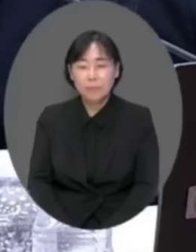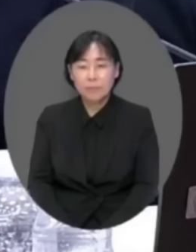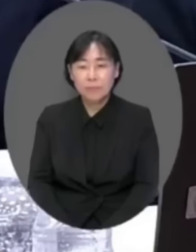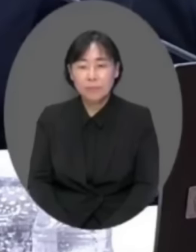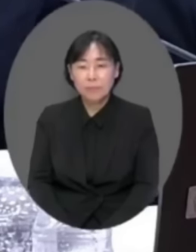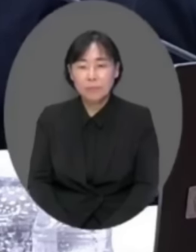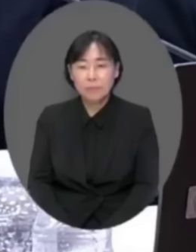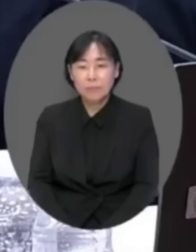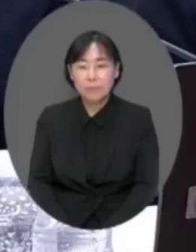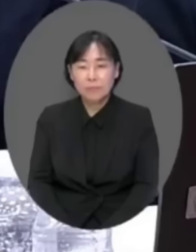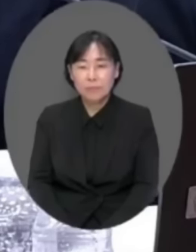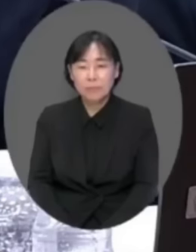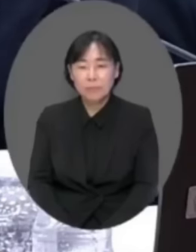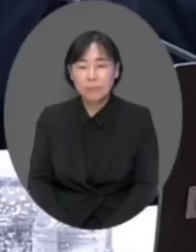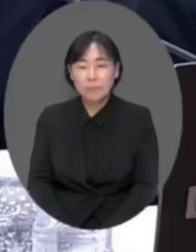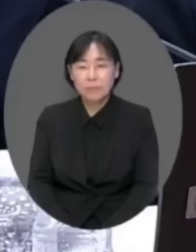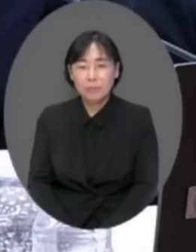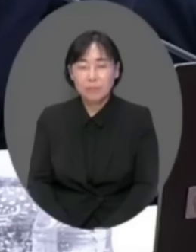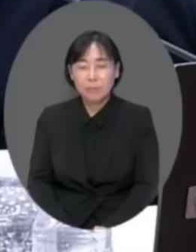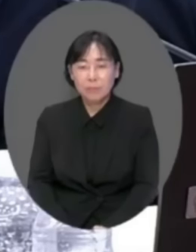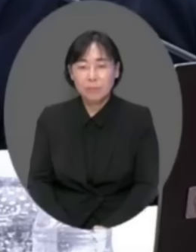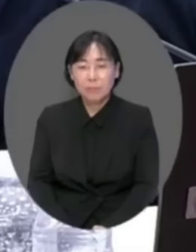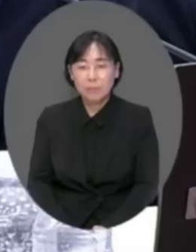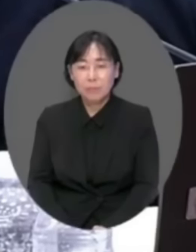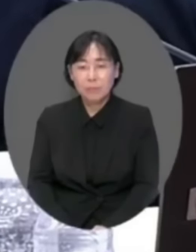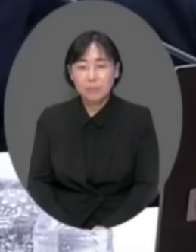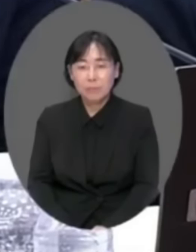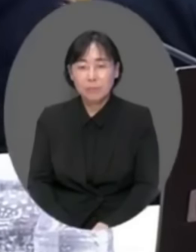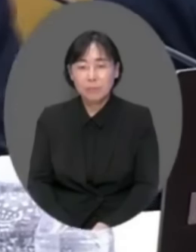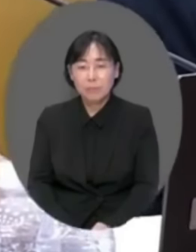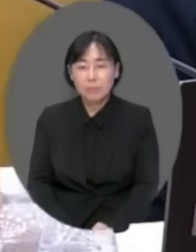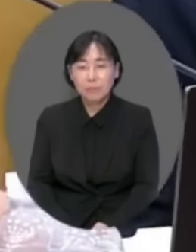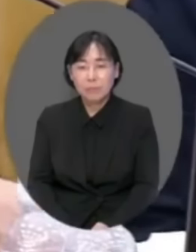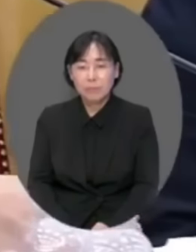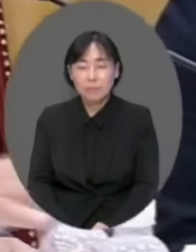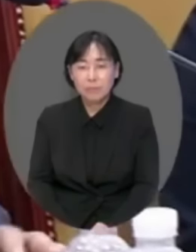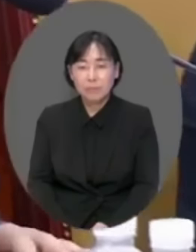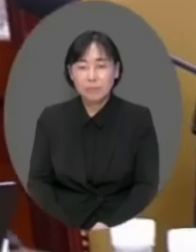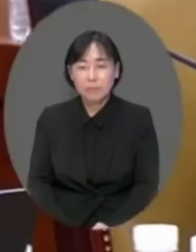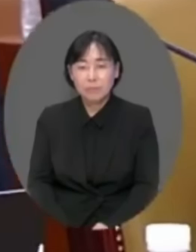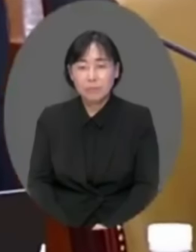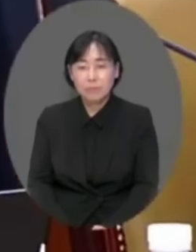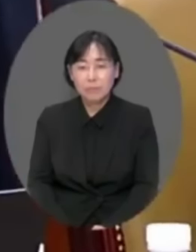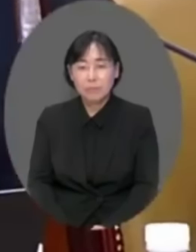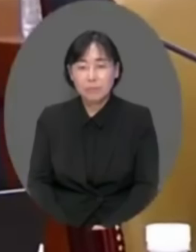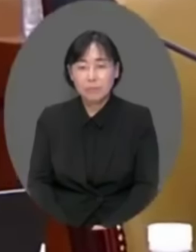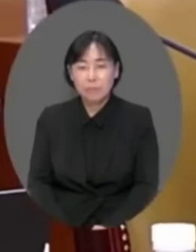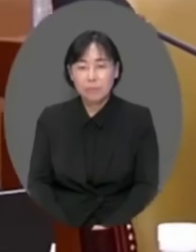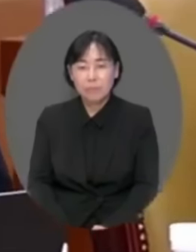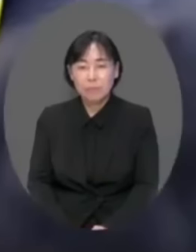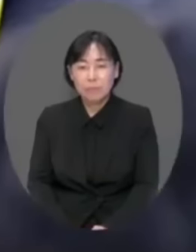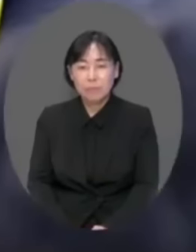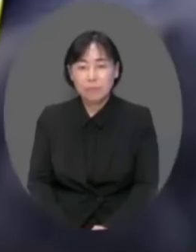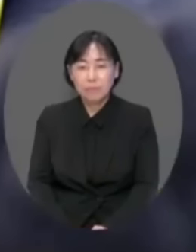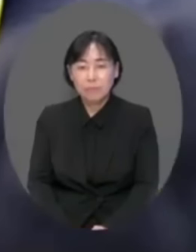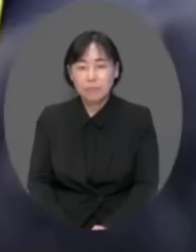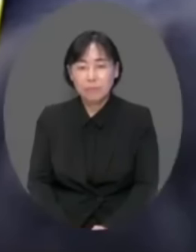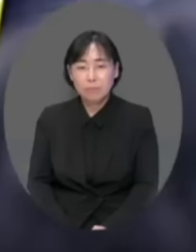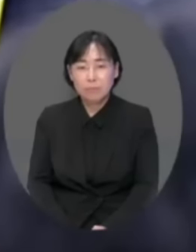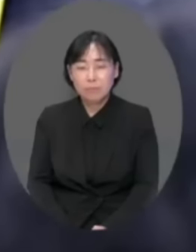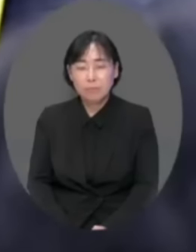자세히 그 절차가 그렇게 돼 있어요 아니 그렇게 돼 있다니요 본인이 어떻게 하세 누구예요 위원장이 아니 저는 임추 위원장이 누군지